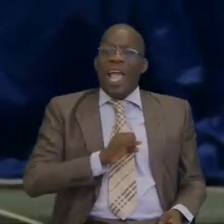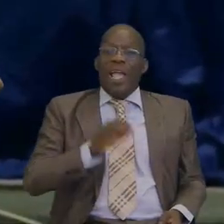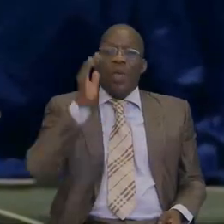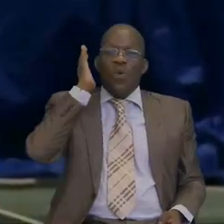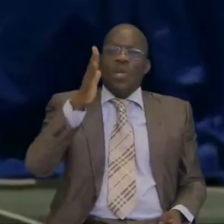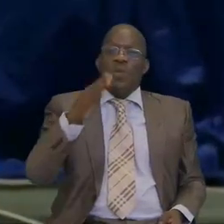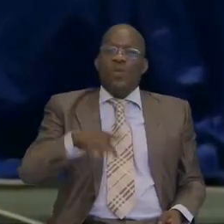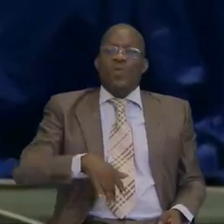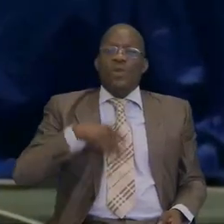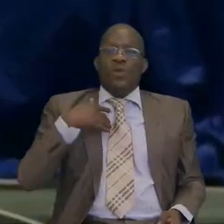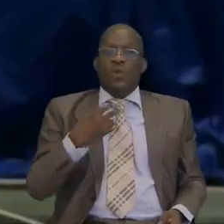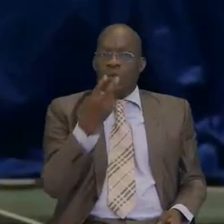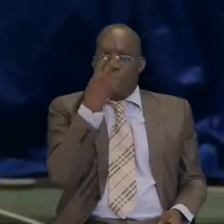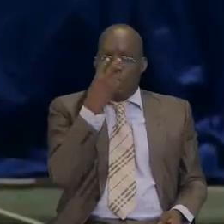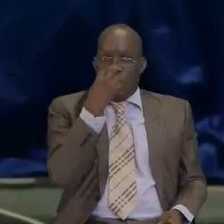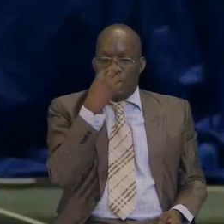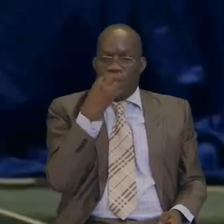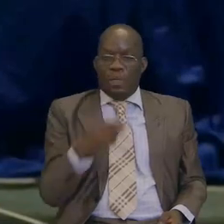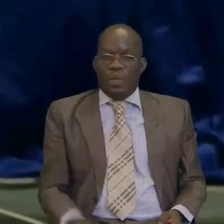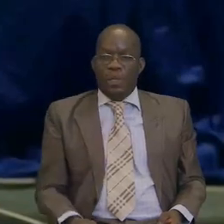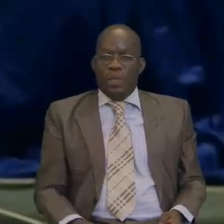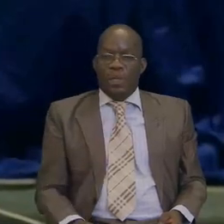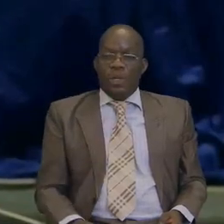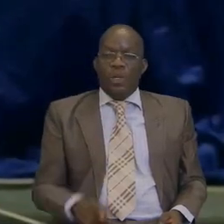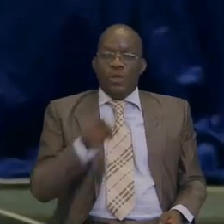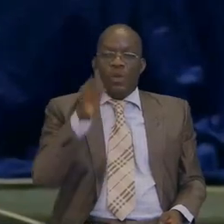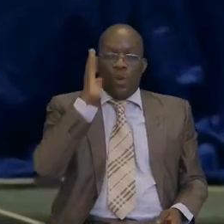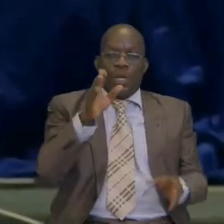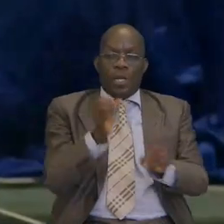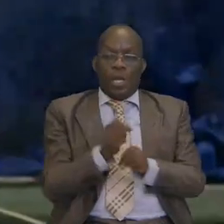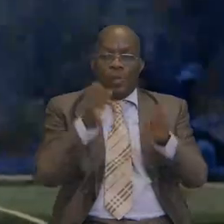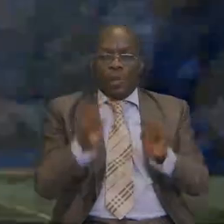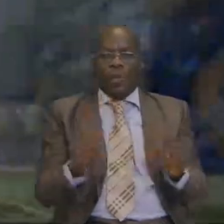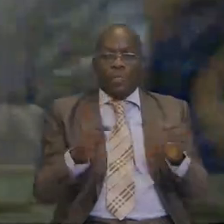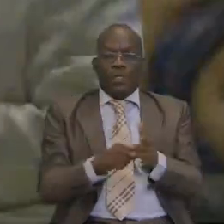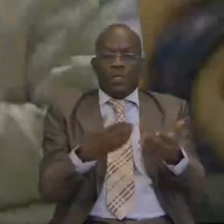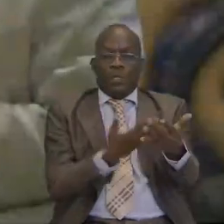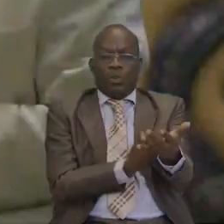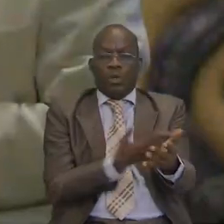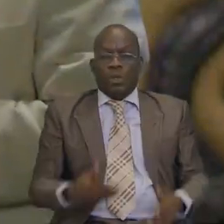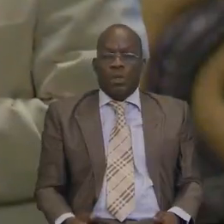me sentir bizarre. Et tu reçois la puissance ce matin.